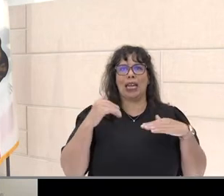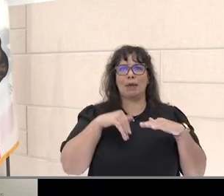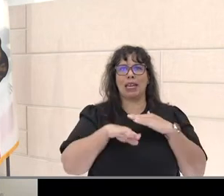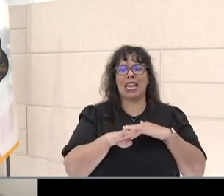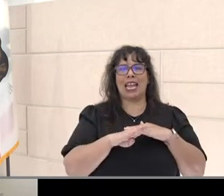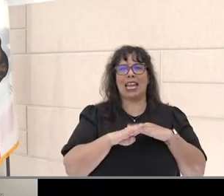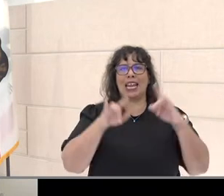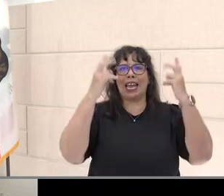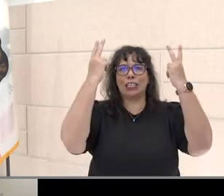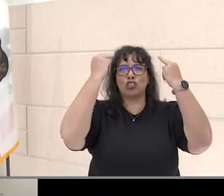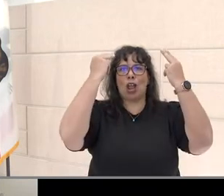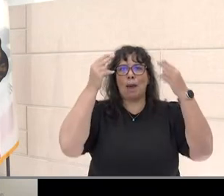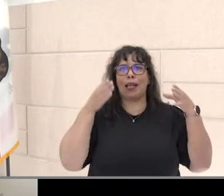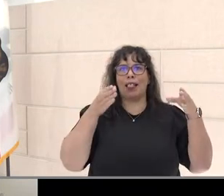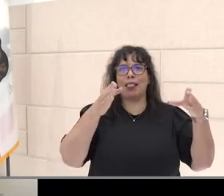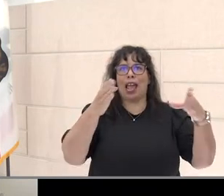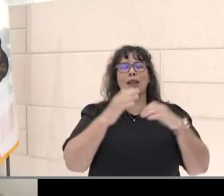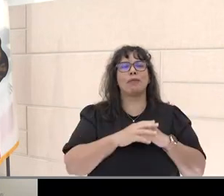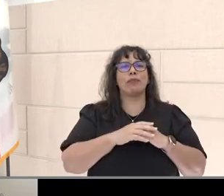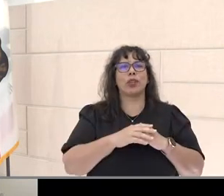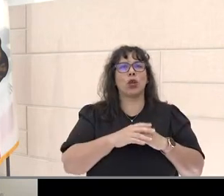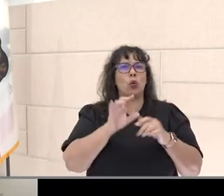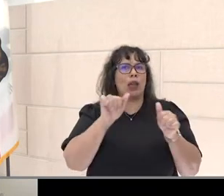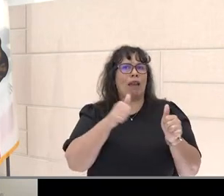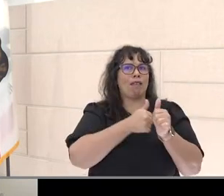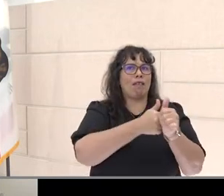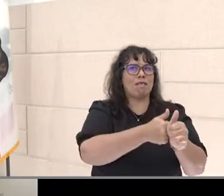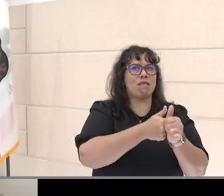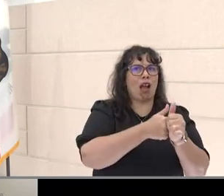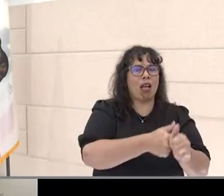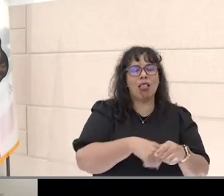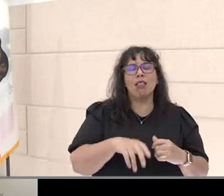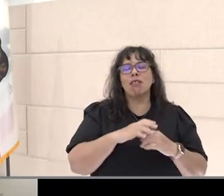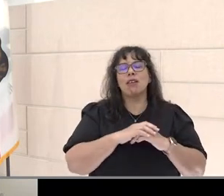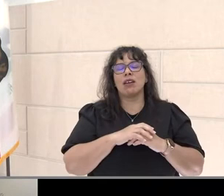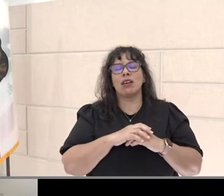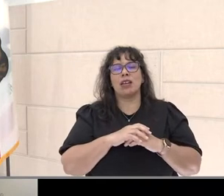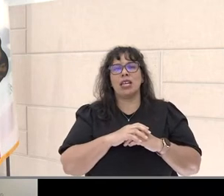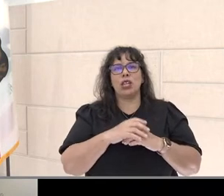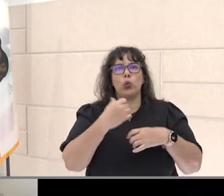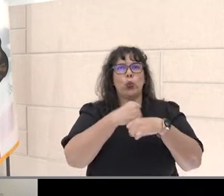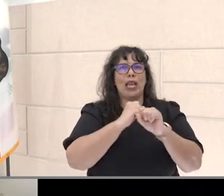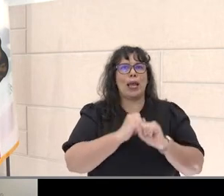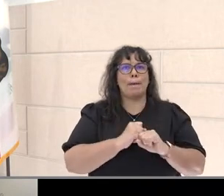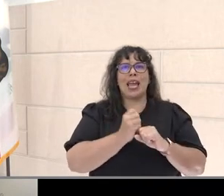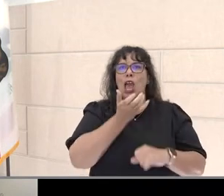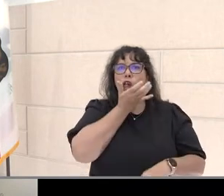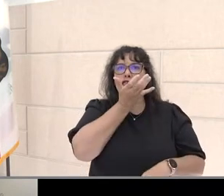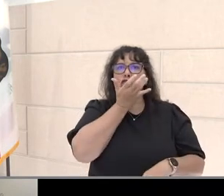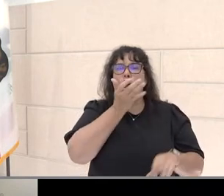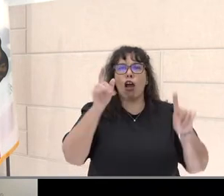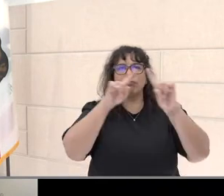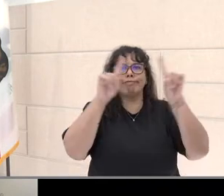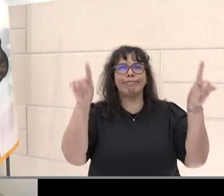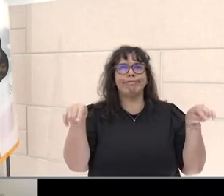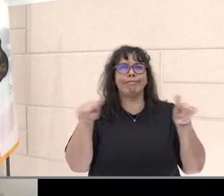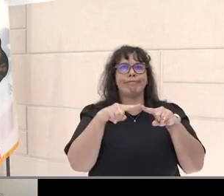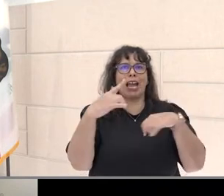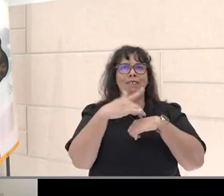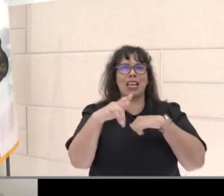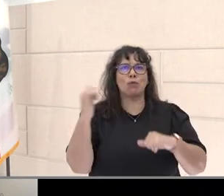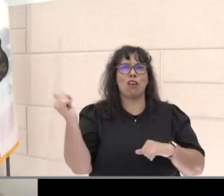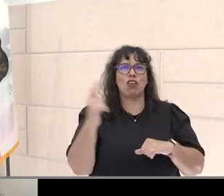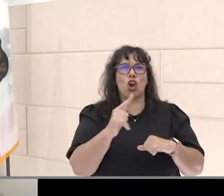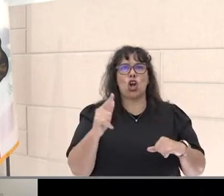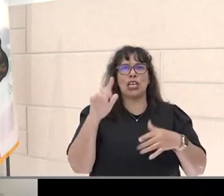ะโจเรียนวิ่งยืนทุ่มตามกิจการเอาไว้ได้สักเ